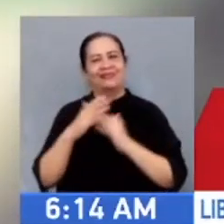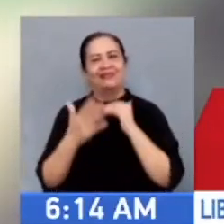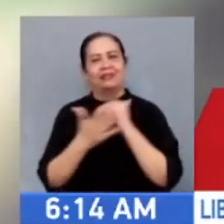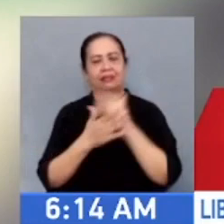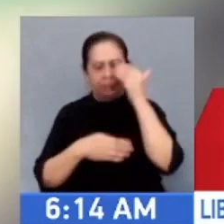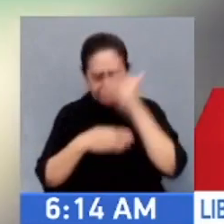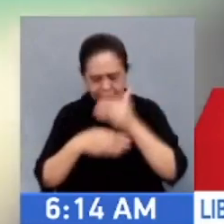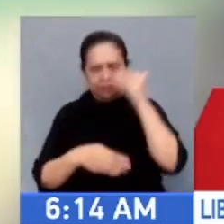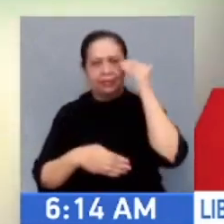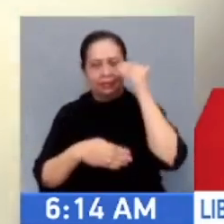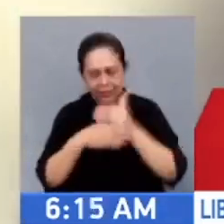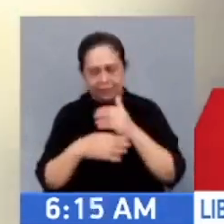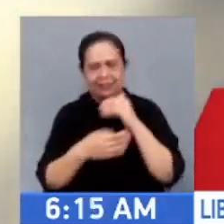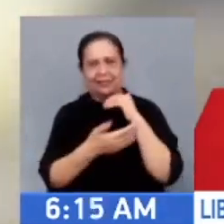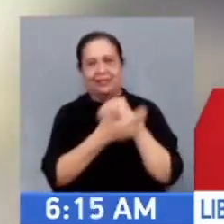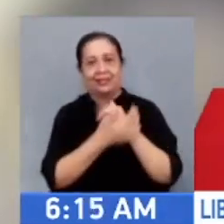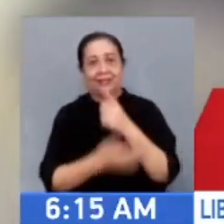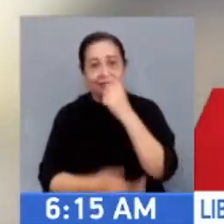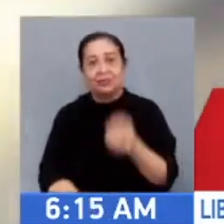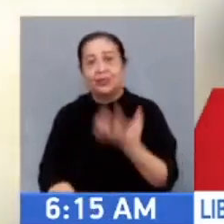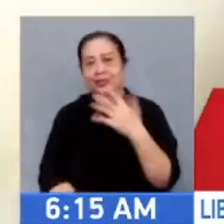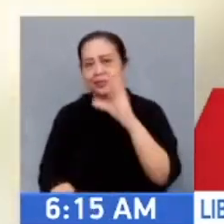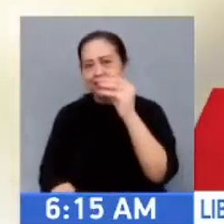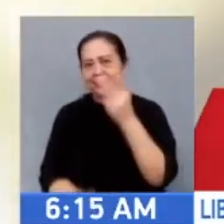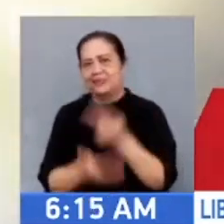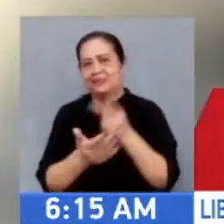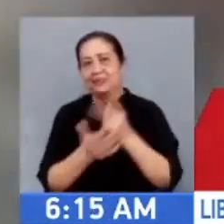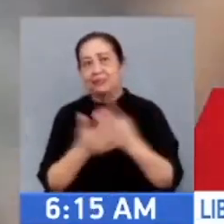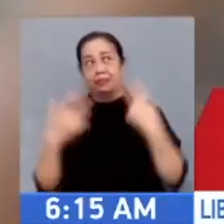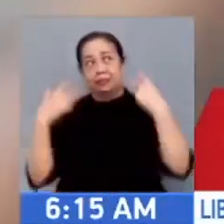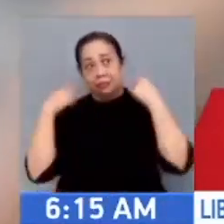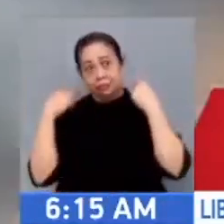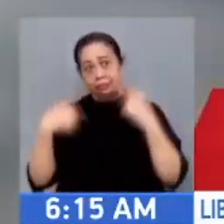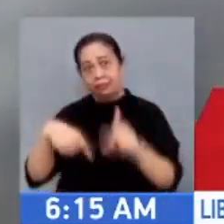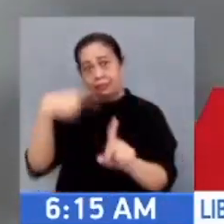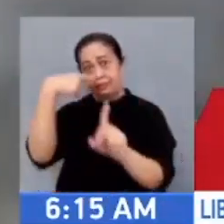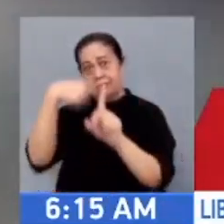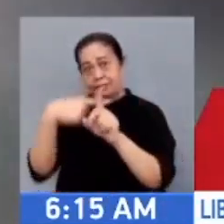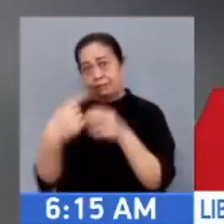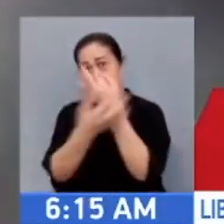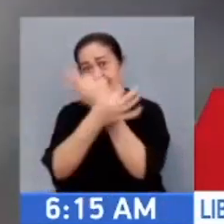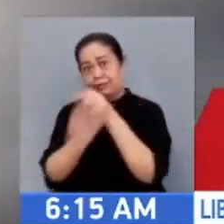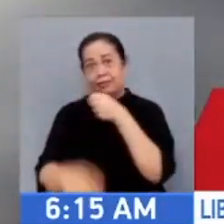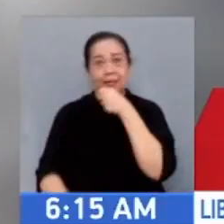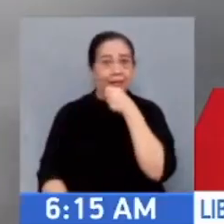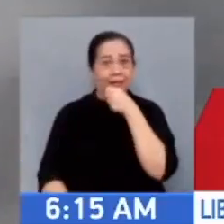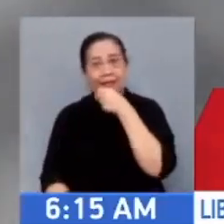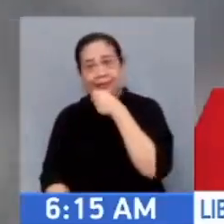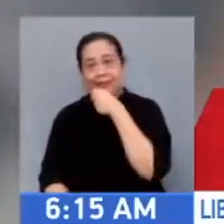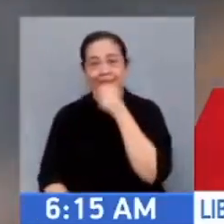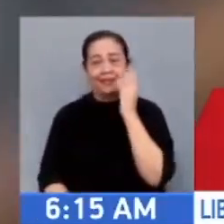Sa halagang 50 pesos ay nakapagpagupit ka na. May libreng videoke experience pa.